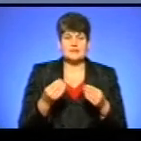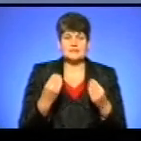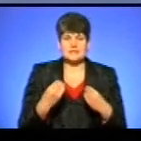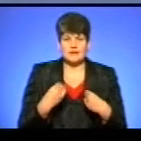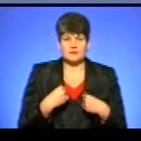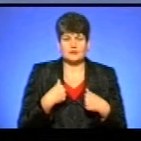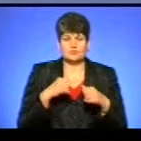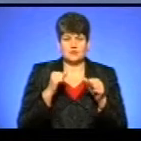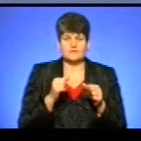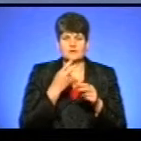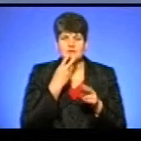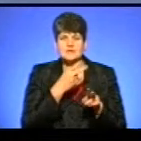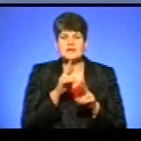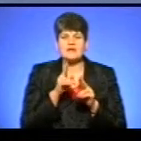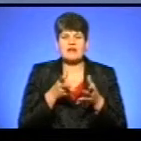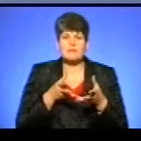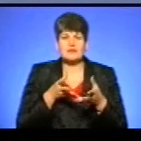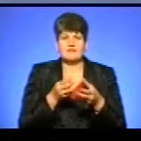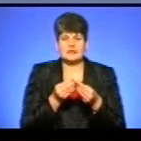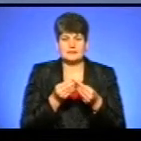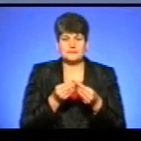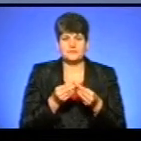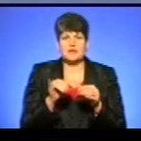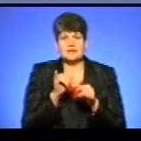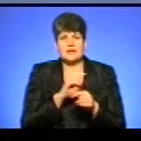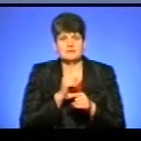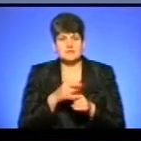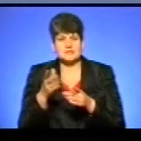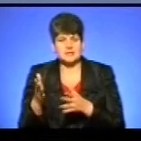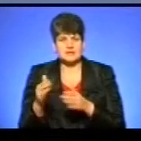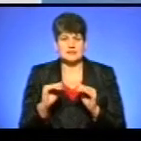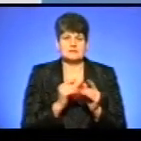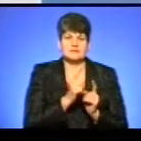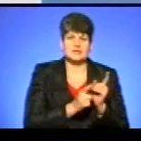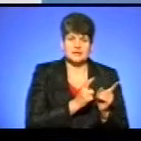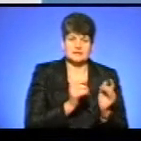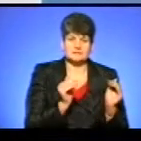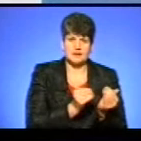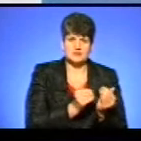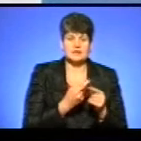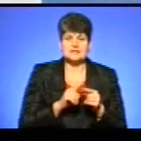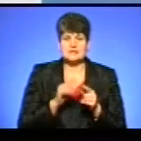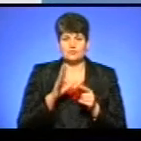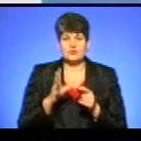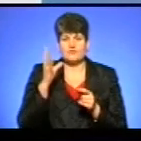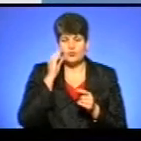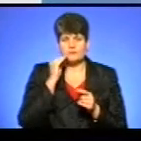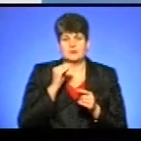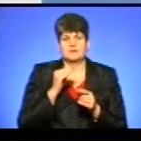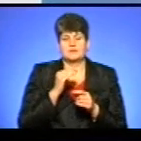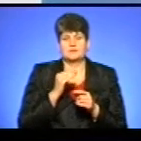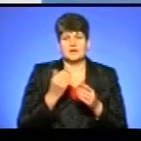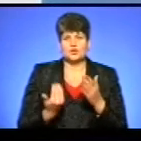можливість дивитися, як оперативно впливати на пасажиропотоки, де їх треба підсилити, де зменшити, де змінити. І зараз це буде враховано при формуванні нової транспортної